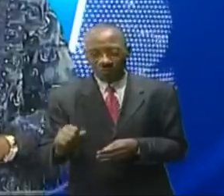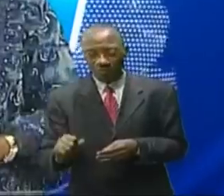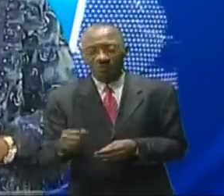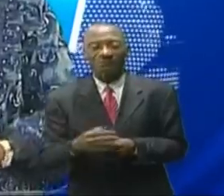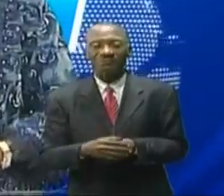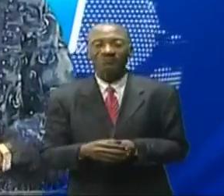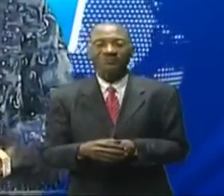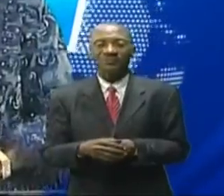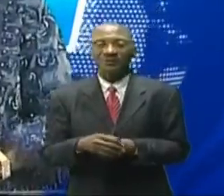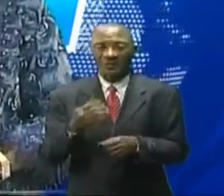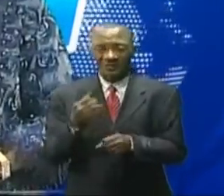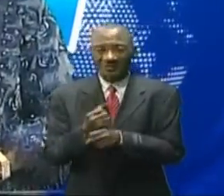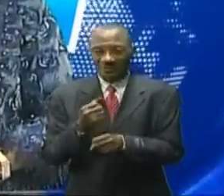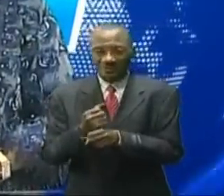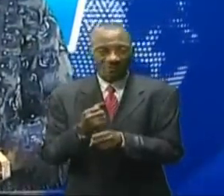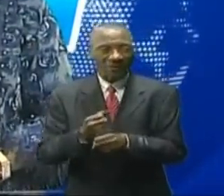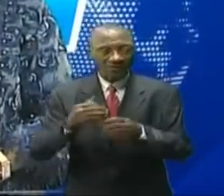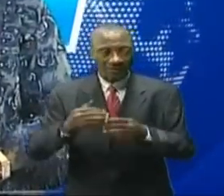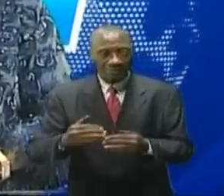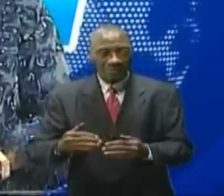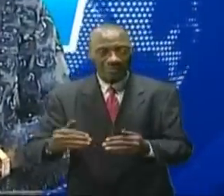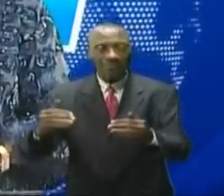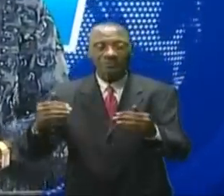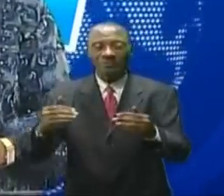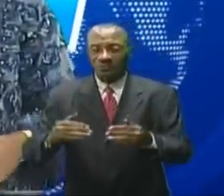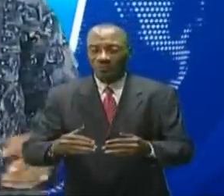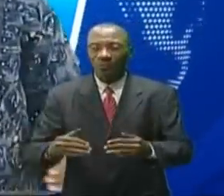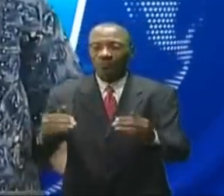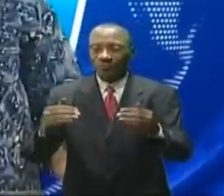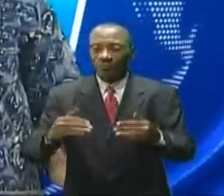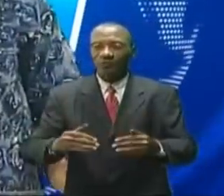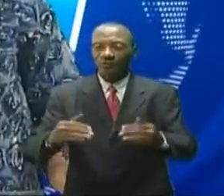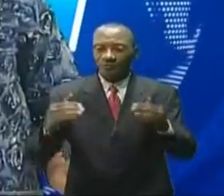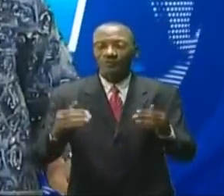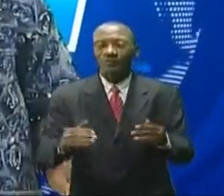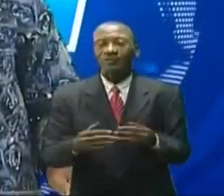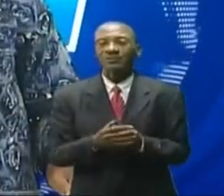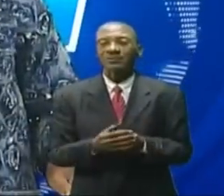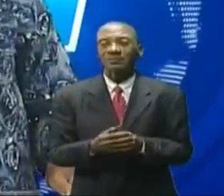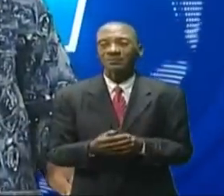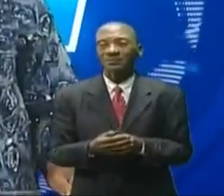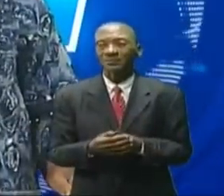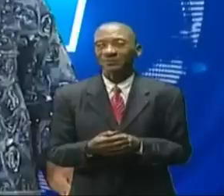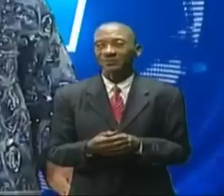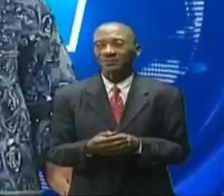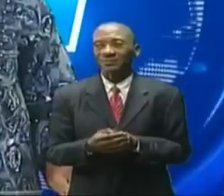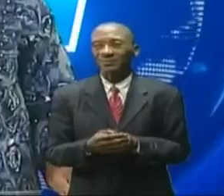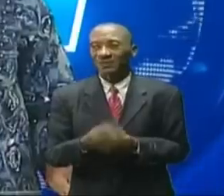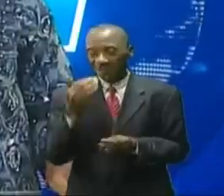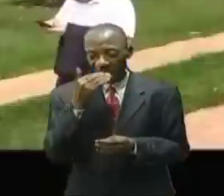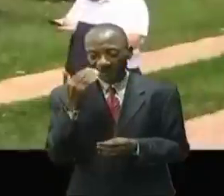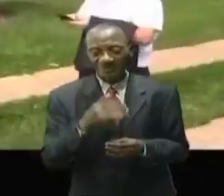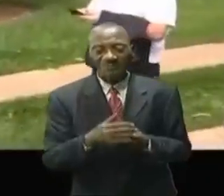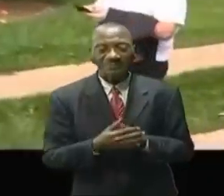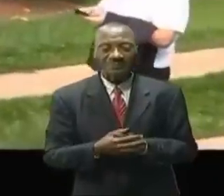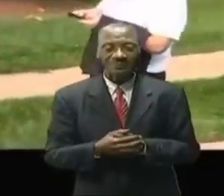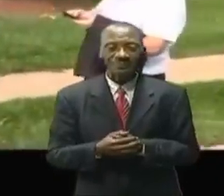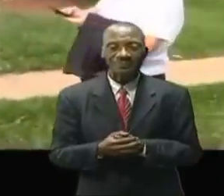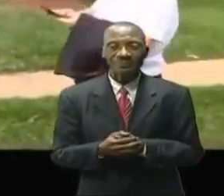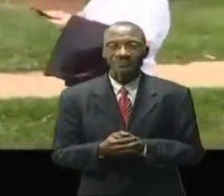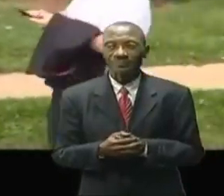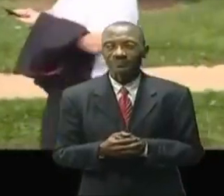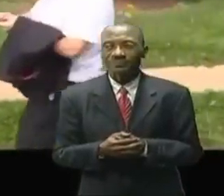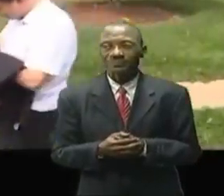travaux s'inscrit dans le cadre du programme sino-congolais. L'annonce a été sérieusement faite par le gouverneur de province.